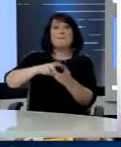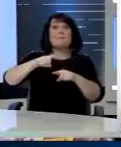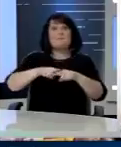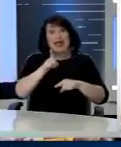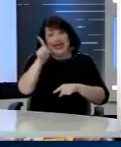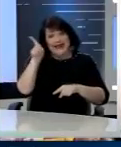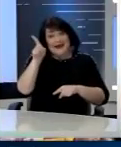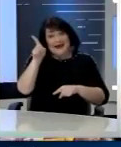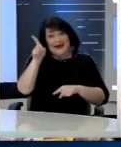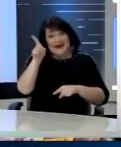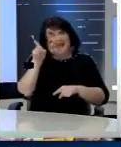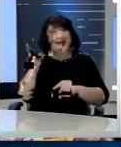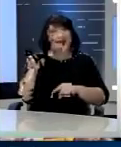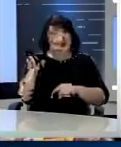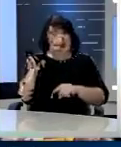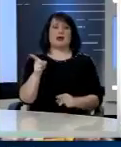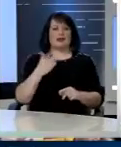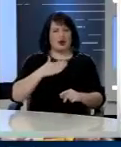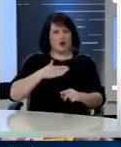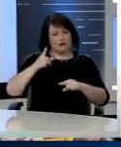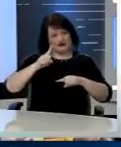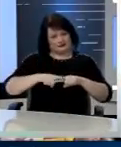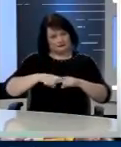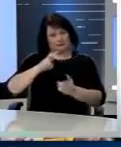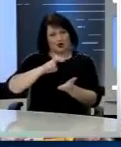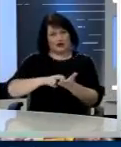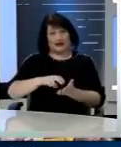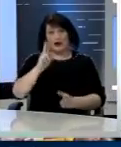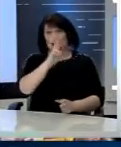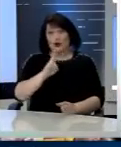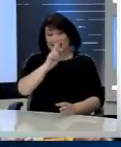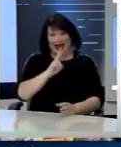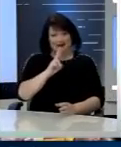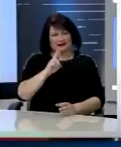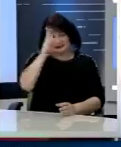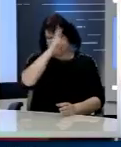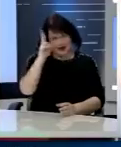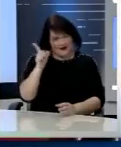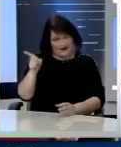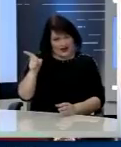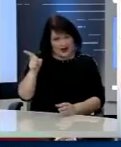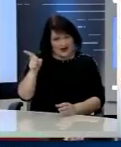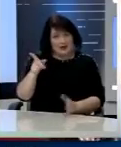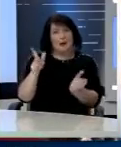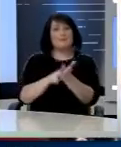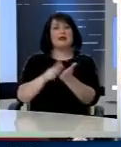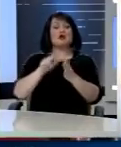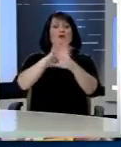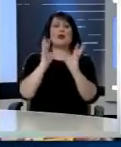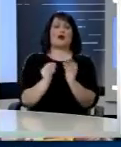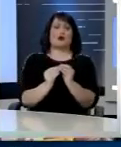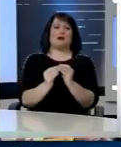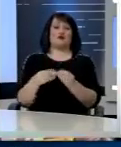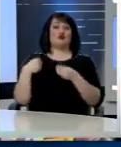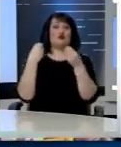Ριάντ. Από το προξενείο της Ελλάδος στο Ριάντ. Και επειδή θα δούμε, σας κοινοποιώ